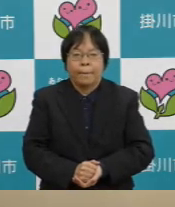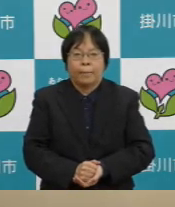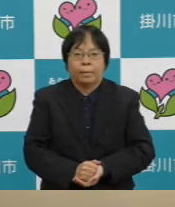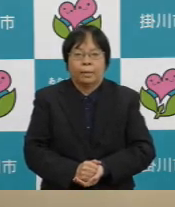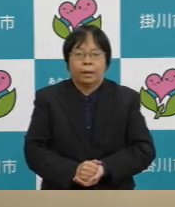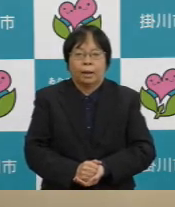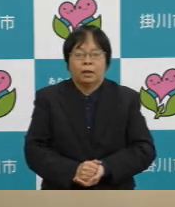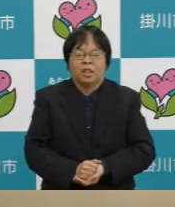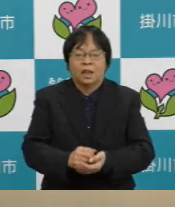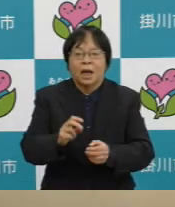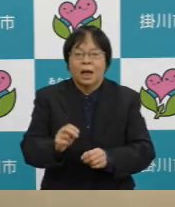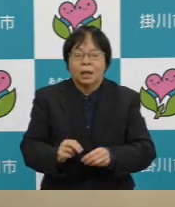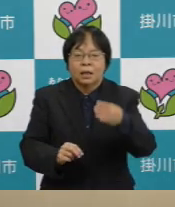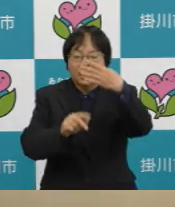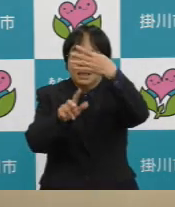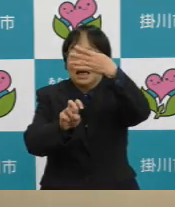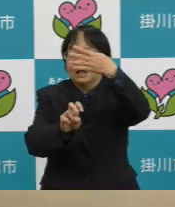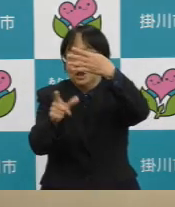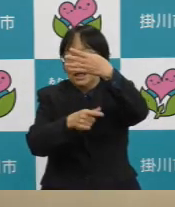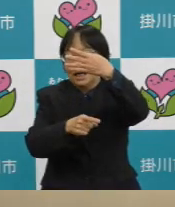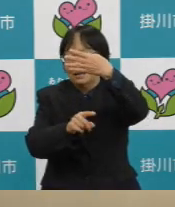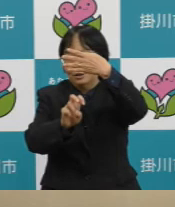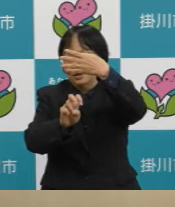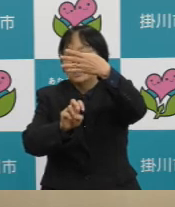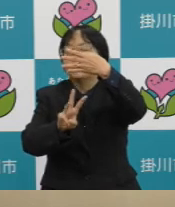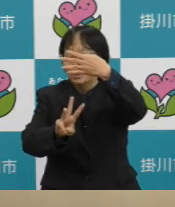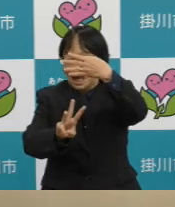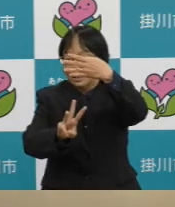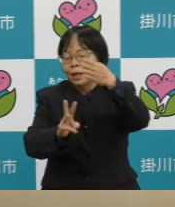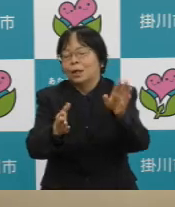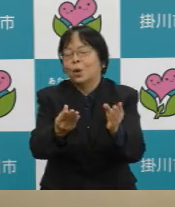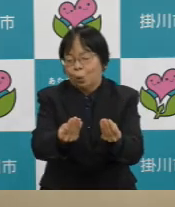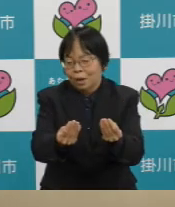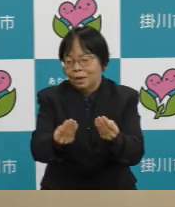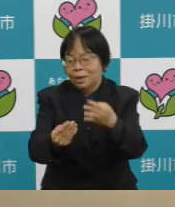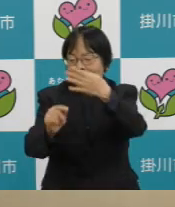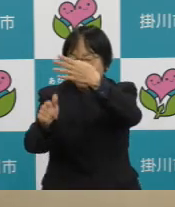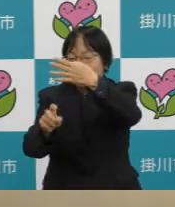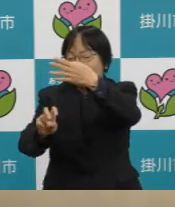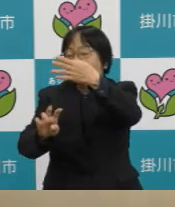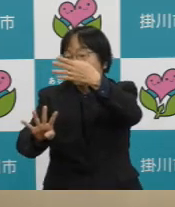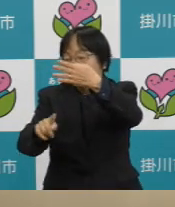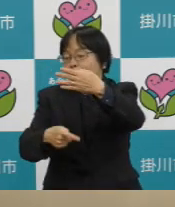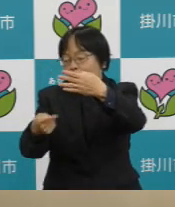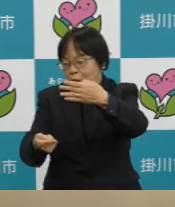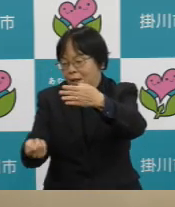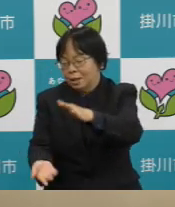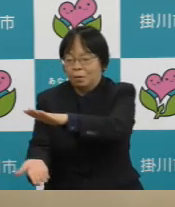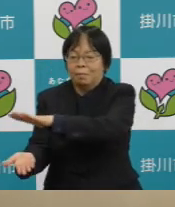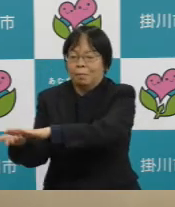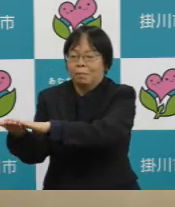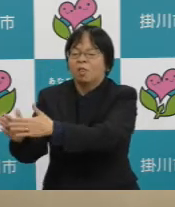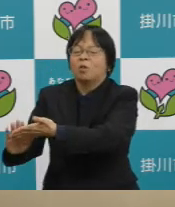23日で、24日から次の人に、まあ、引き継ぐわけですけれども、一つだけ、まあ、